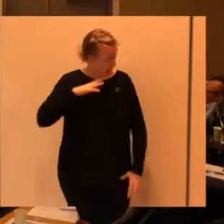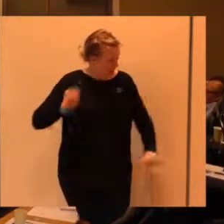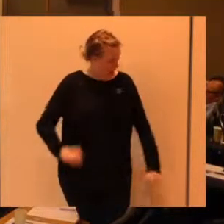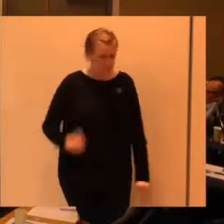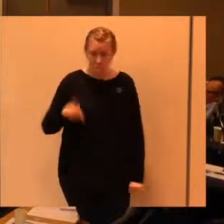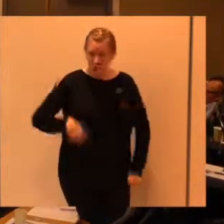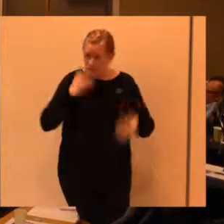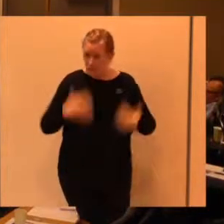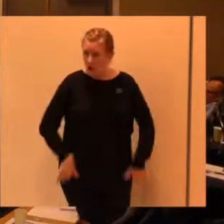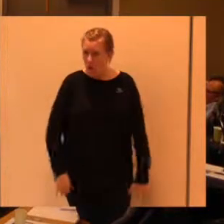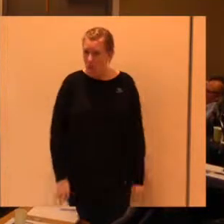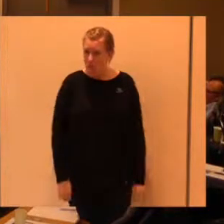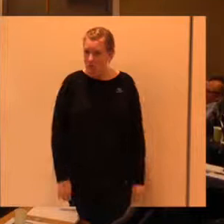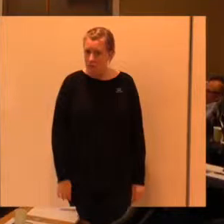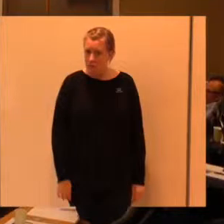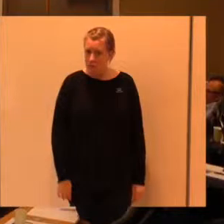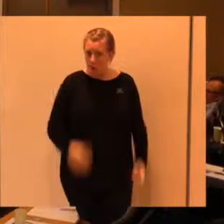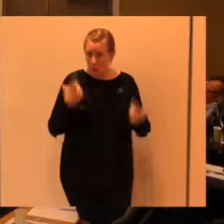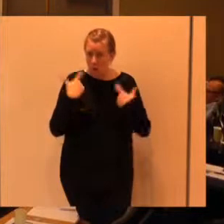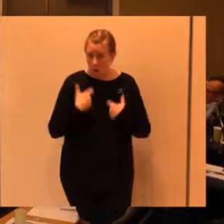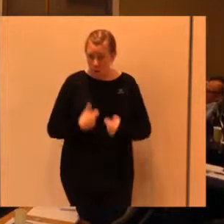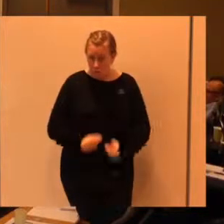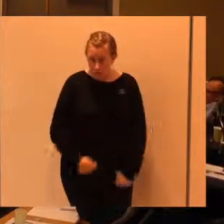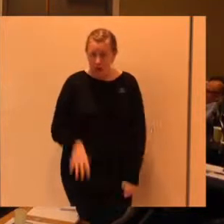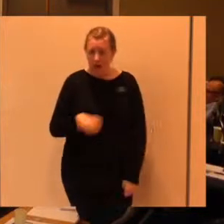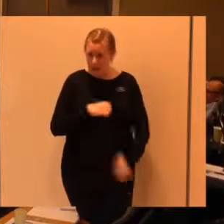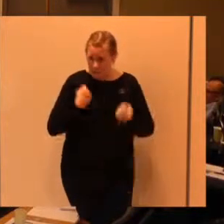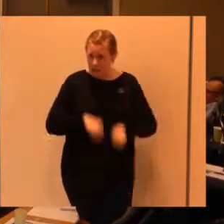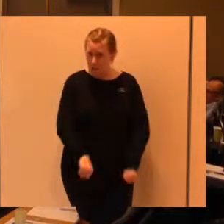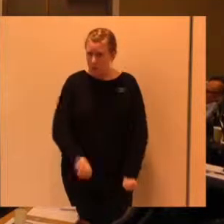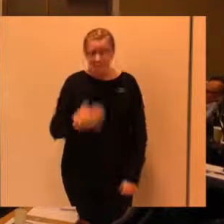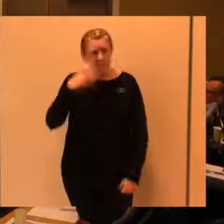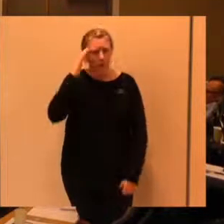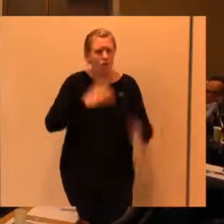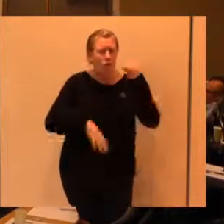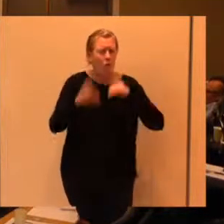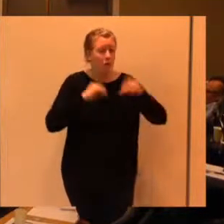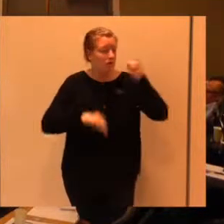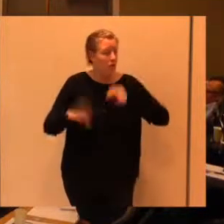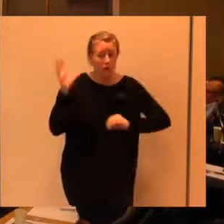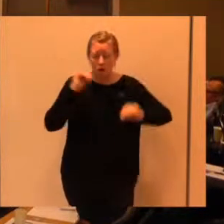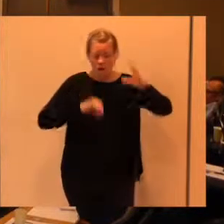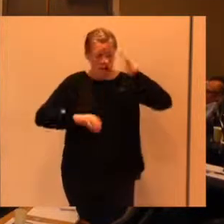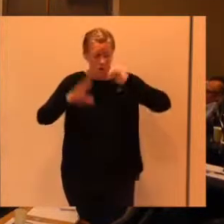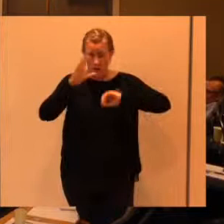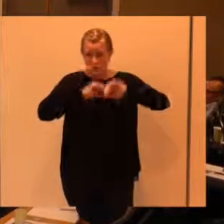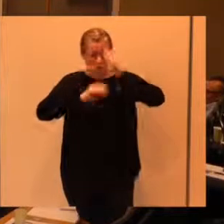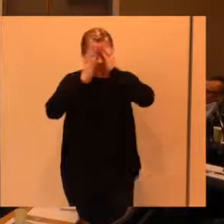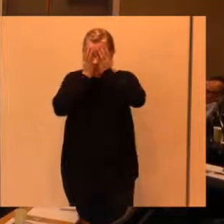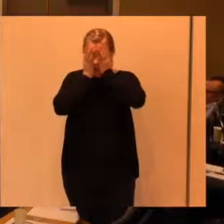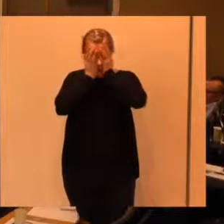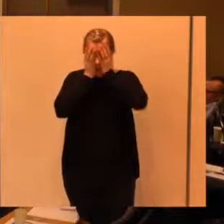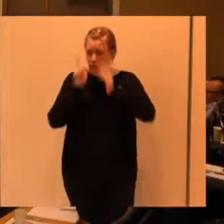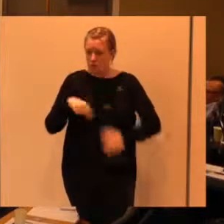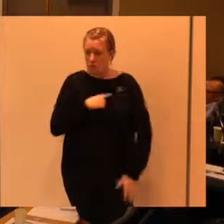Det här förbrukar väldigt mycket energi. Att min hjärna ska hålla på och tolka intryck. För det är vad den gör. Tolka, tolka, tolka.